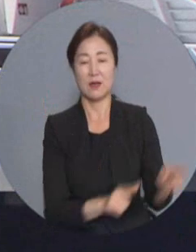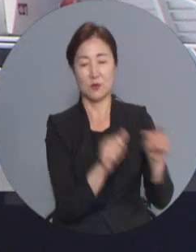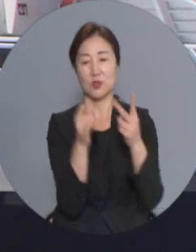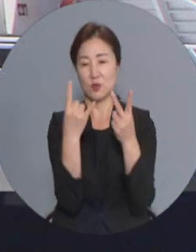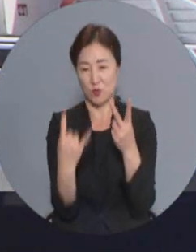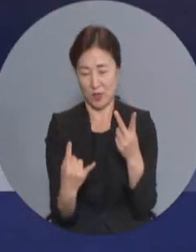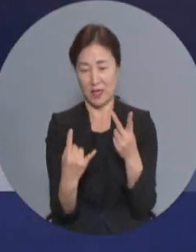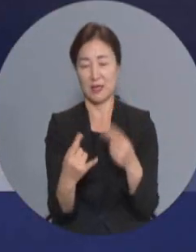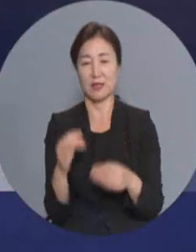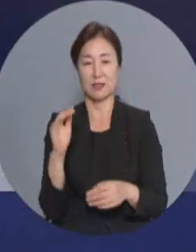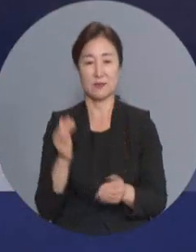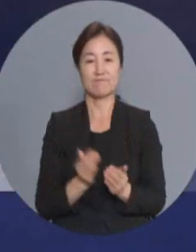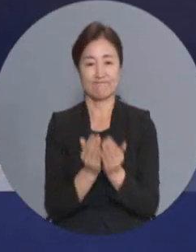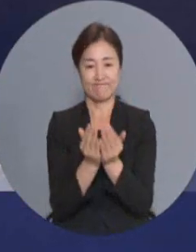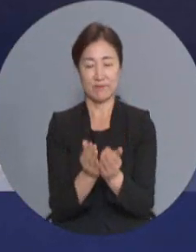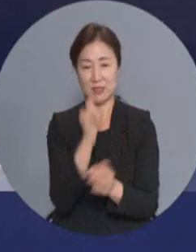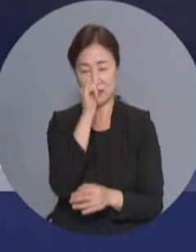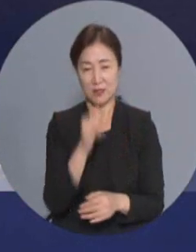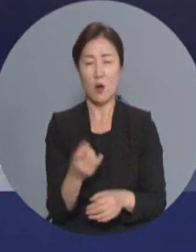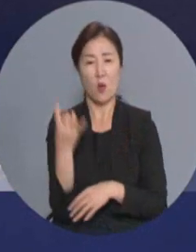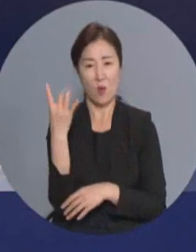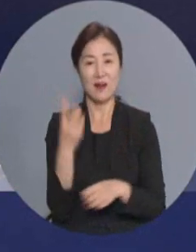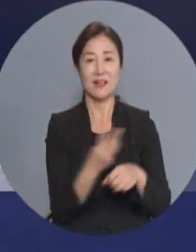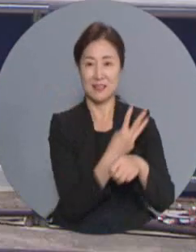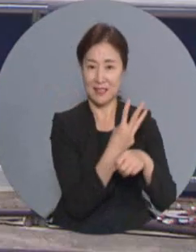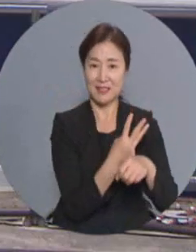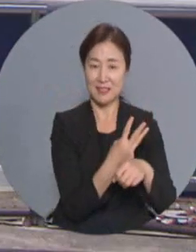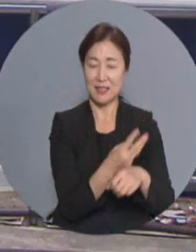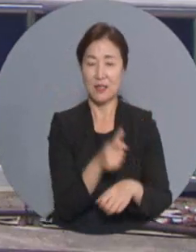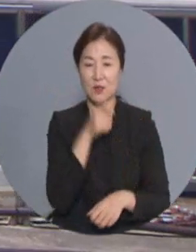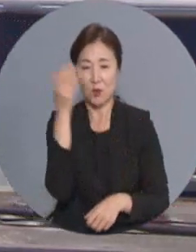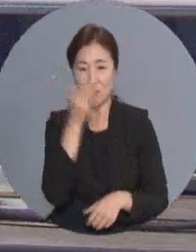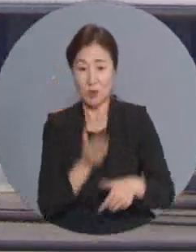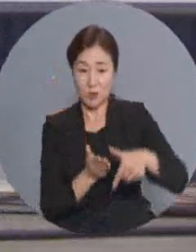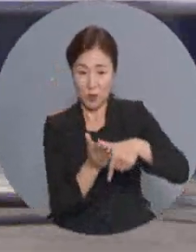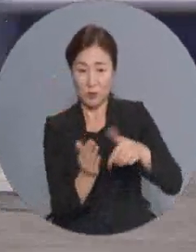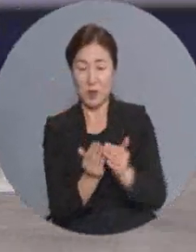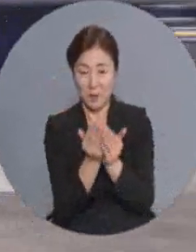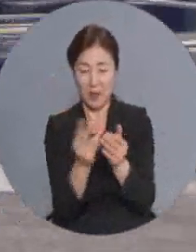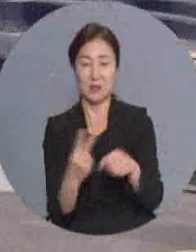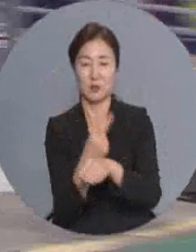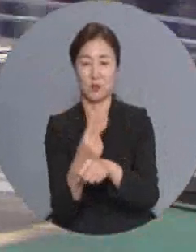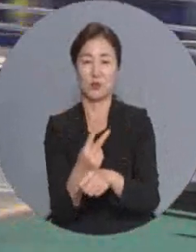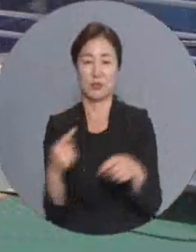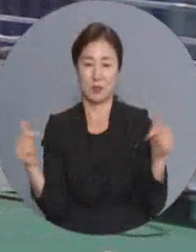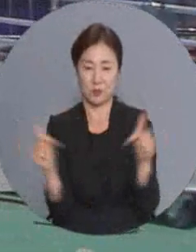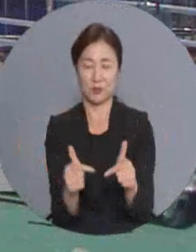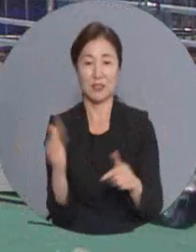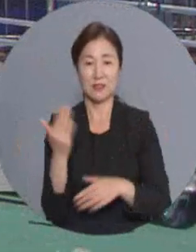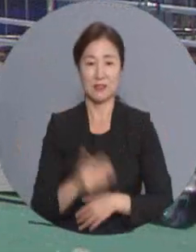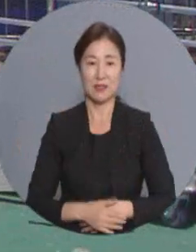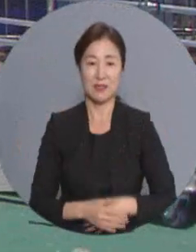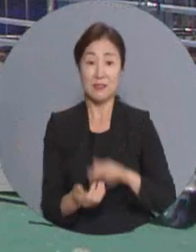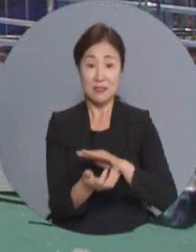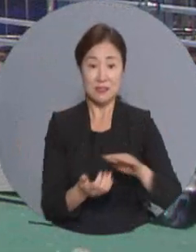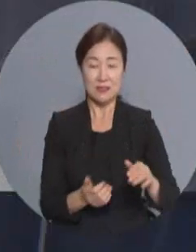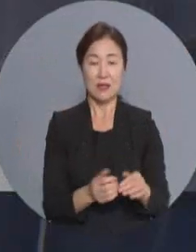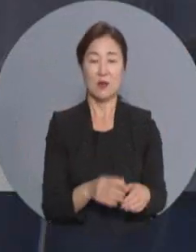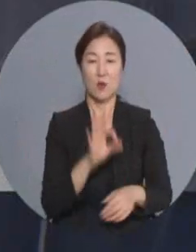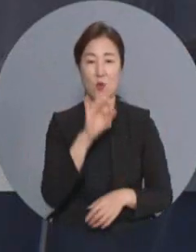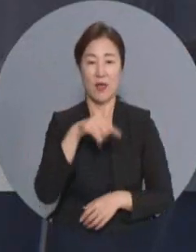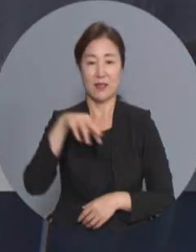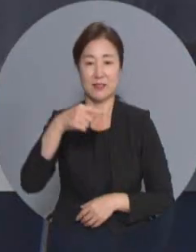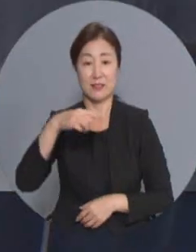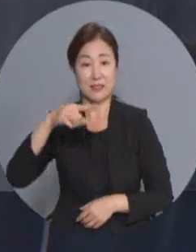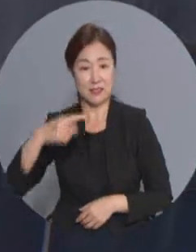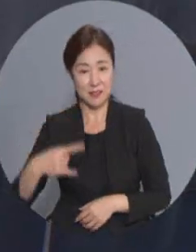운항합니다 기존 시간이 넘게 걸렸던 여수 검은 길은 시간대로 단축 되고 기존 선박인 웨스트 그린